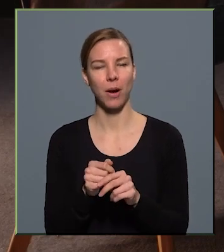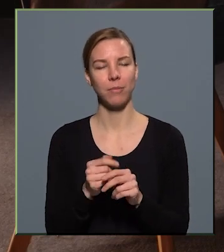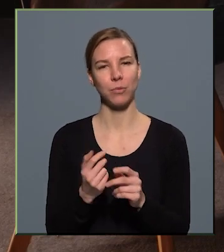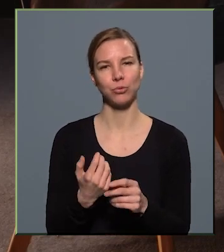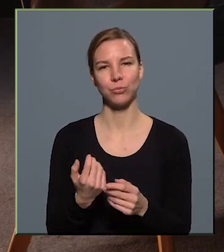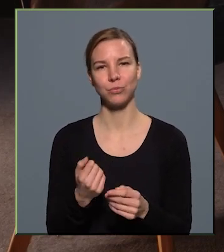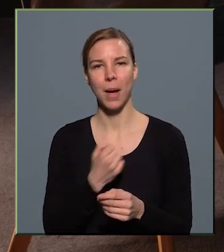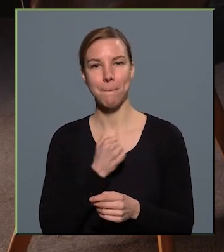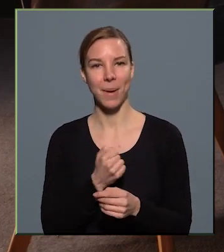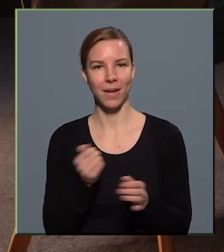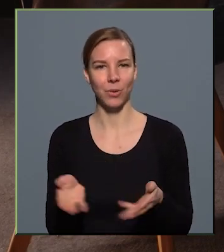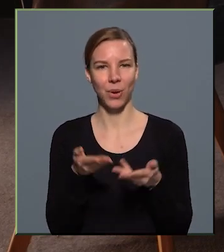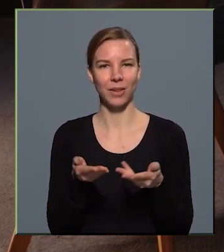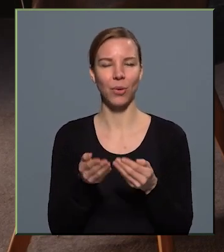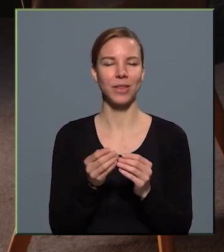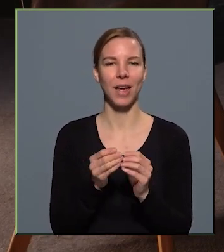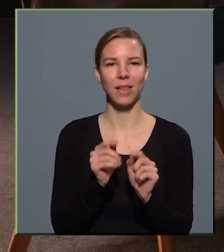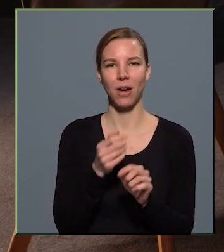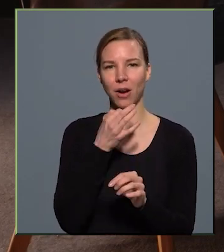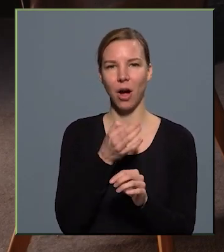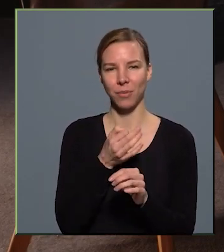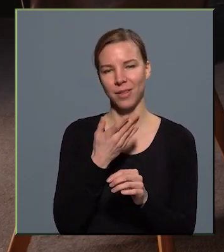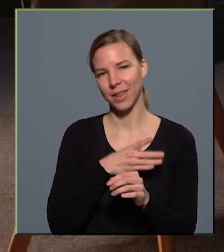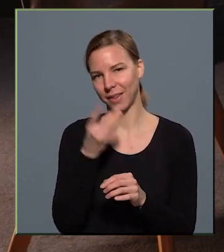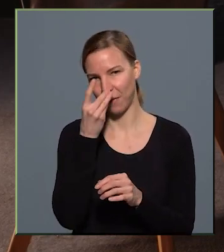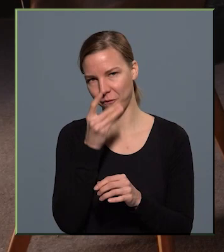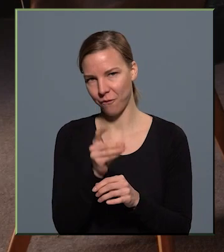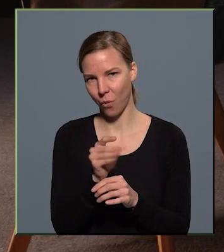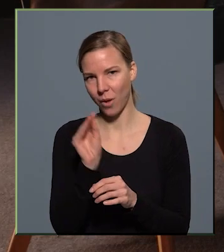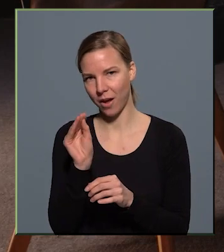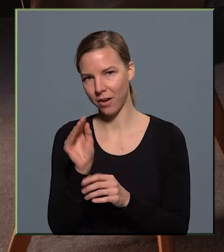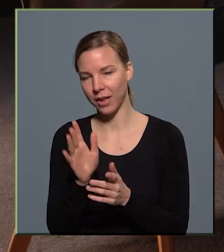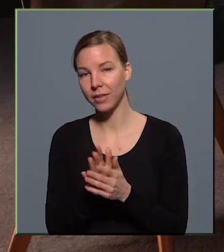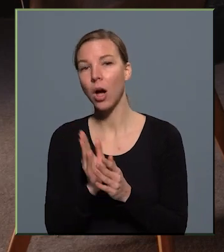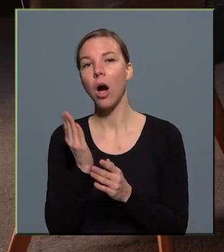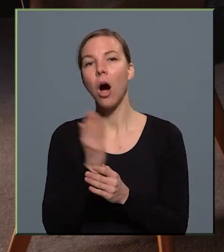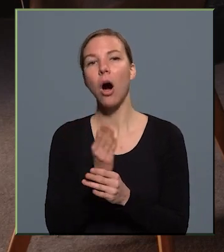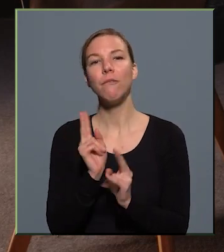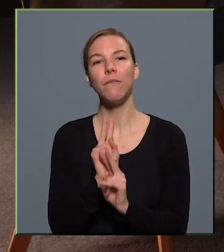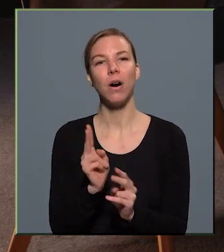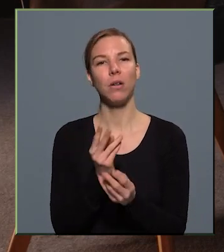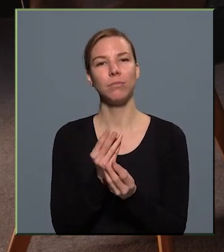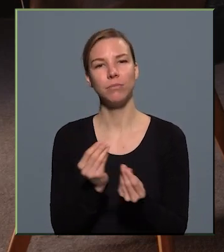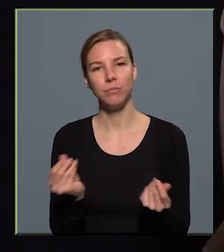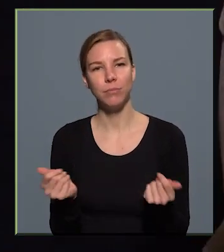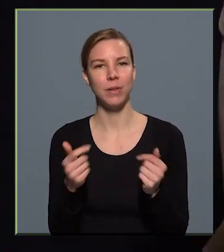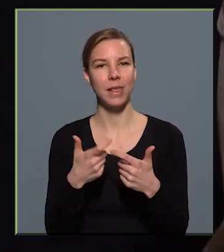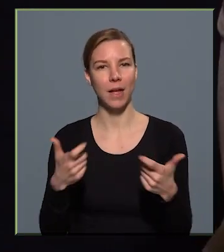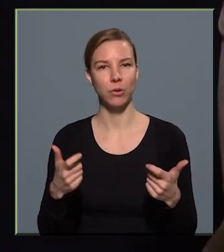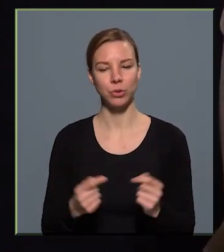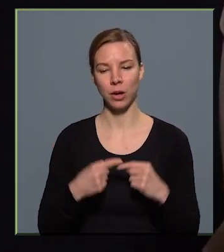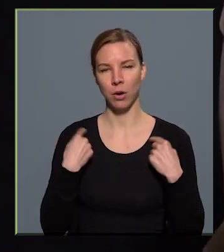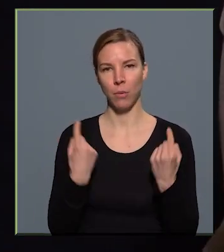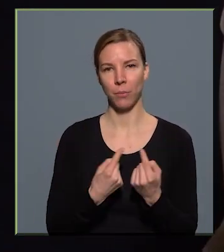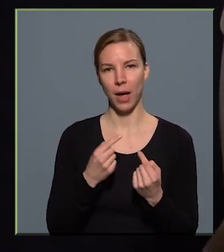felbátorítottál arra, amit egyébként is szerettem volna jelezni, hogy ha arra mód van, akkor mi ebben a